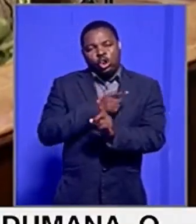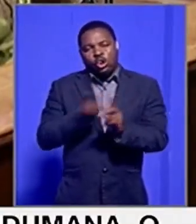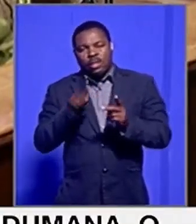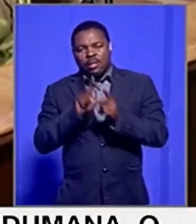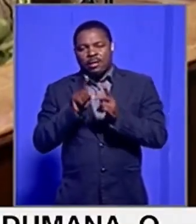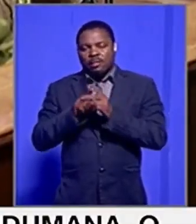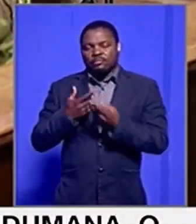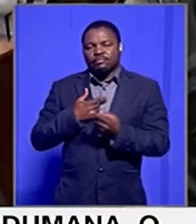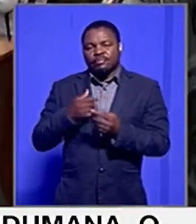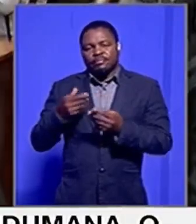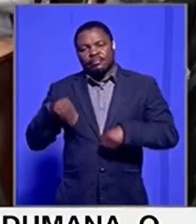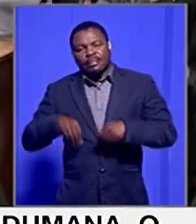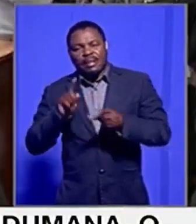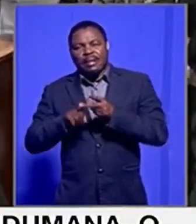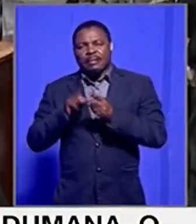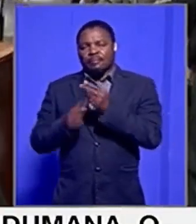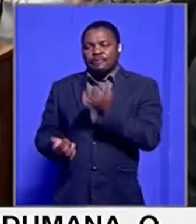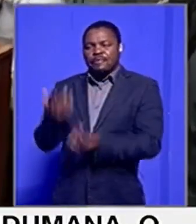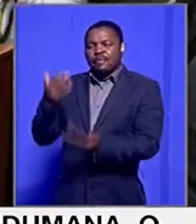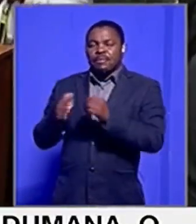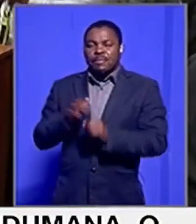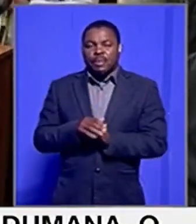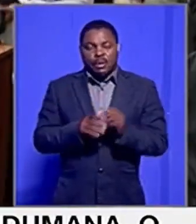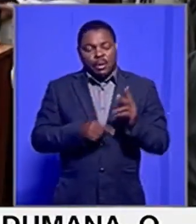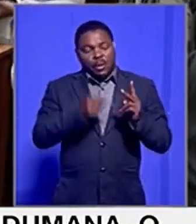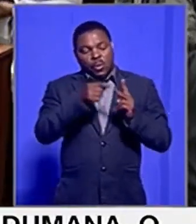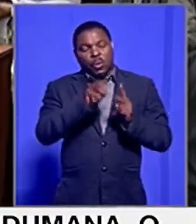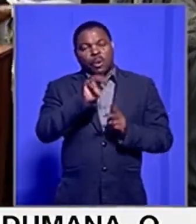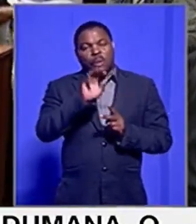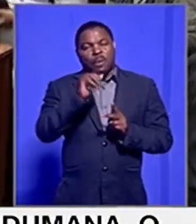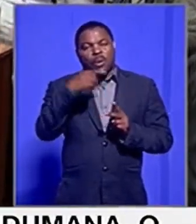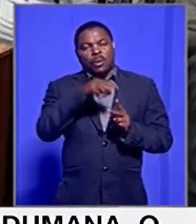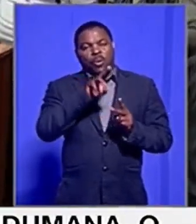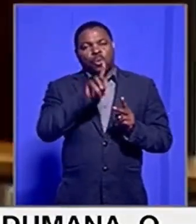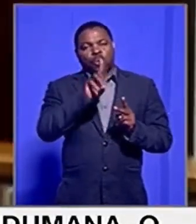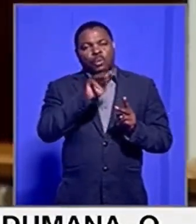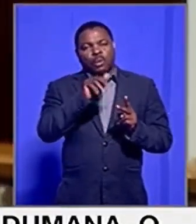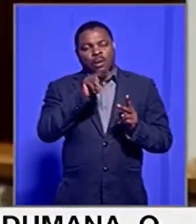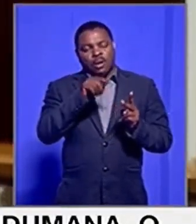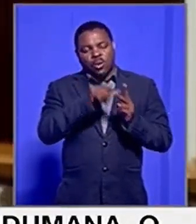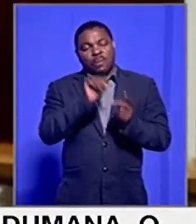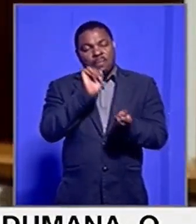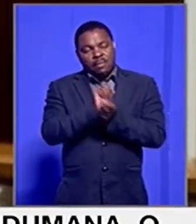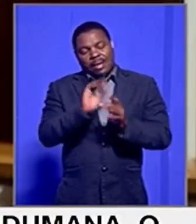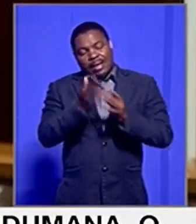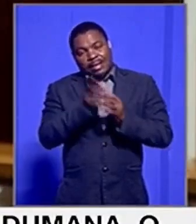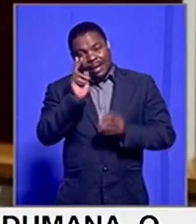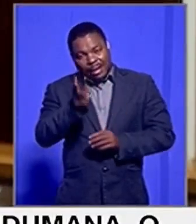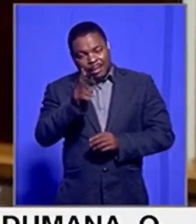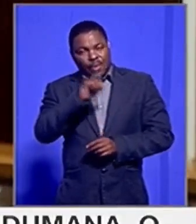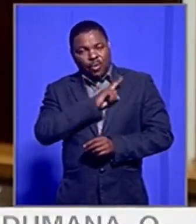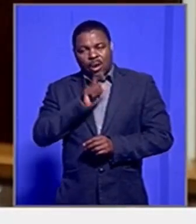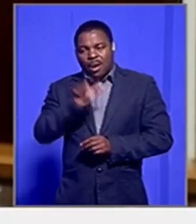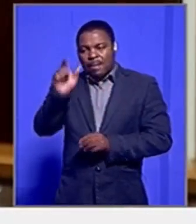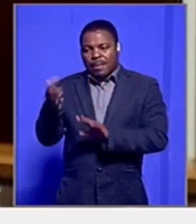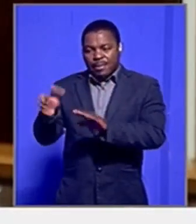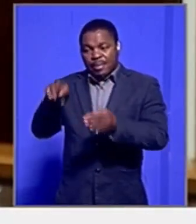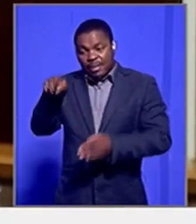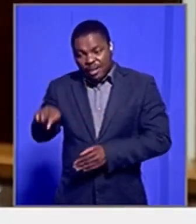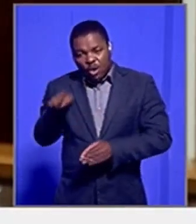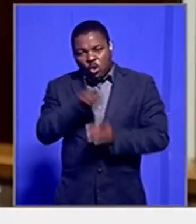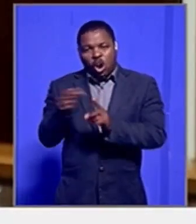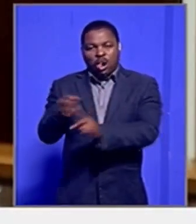fisetsa. Magudumana o tla lebanwa ke tatofatso e nngwe ya go gobolola setopo. Babelelwa ba babedi ba tlaletseng ka pela